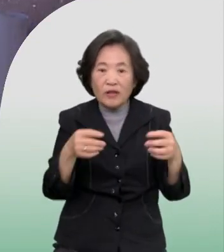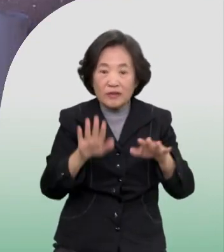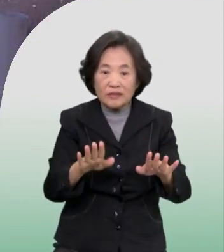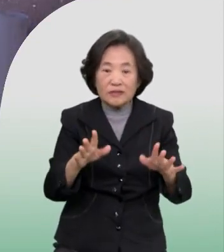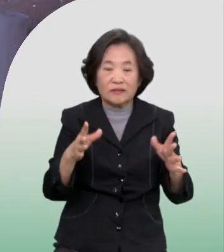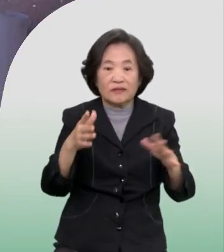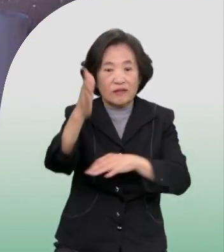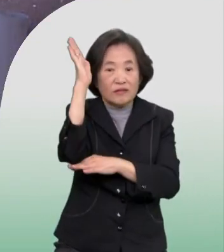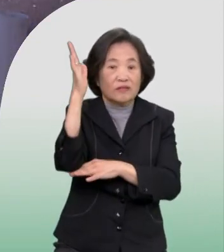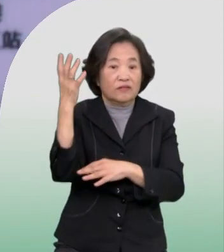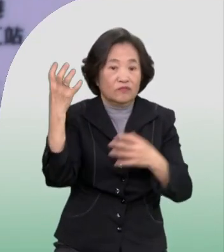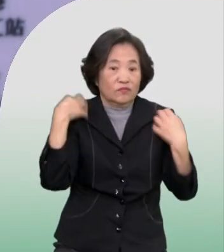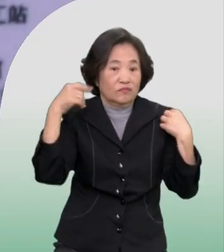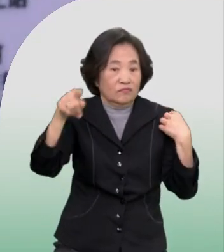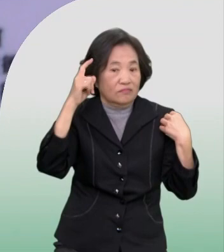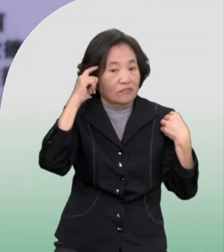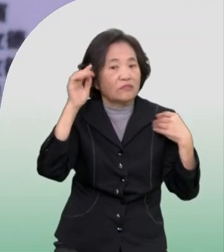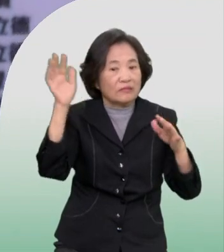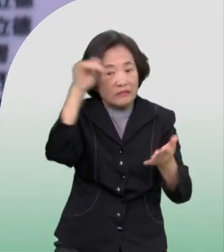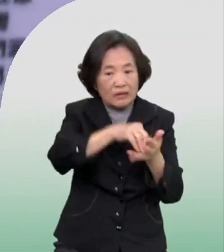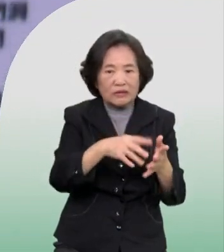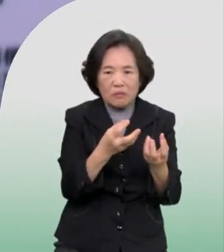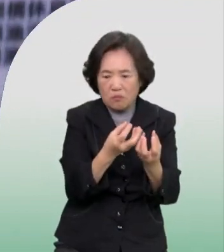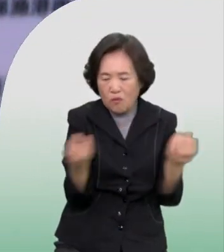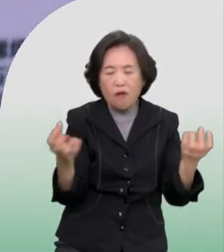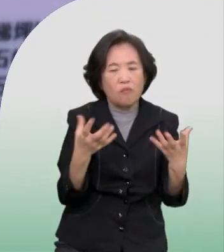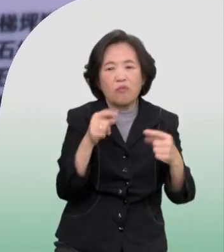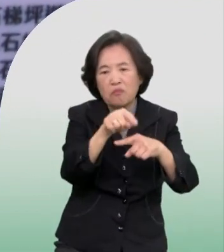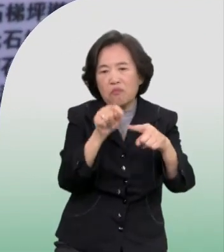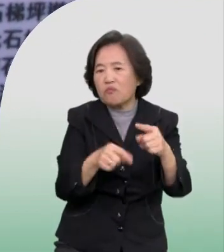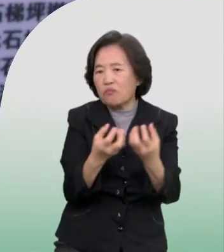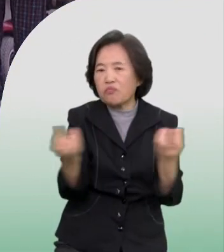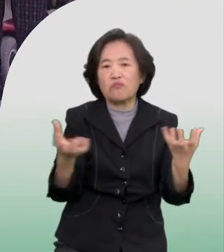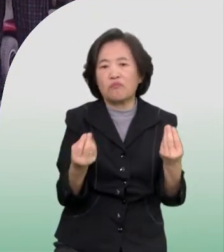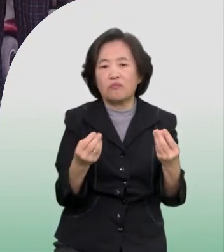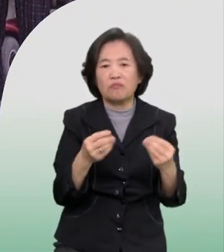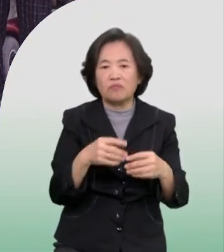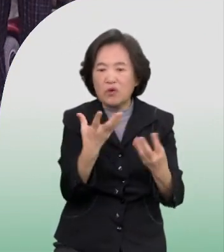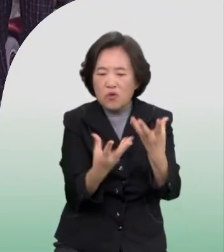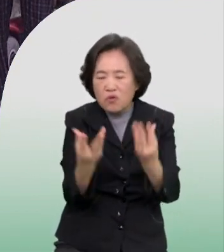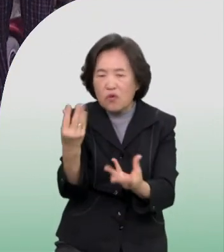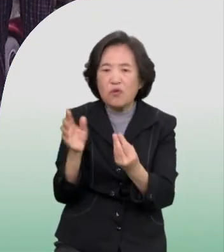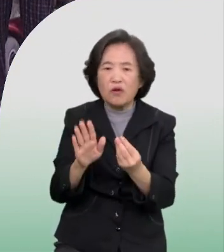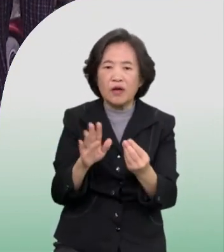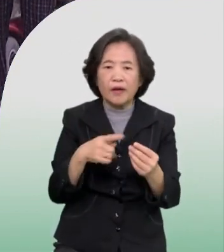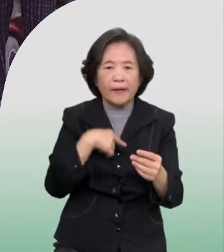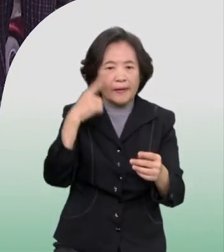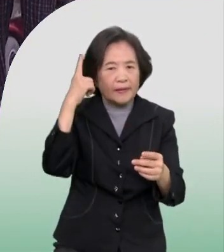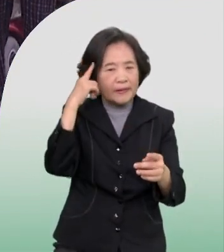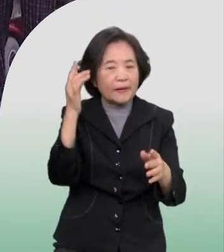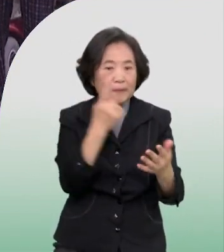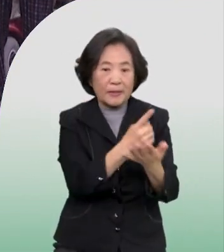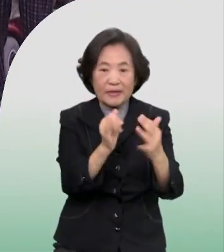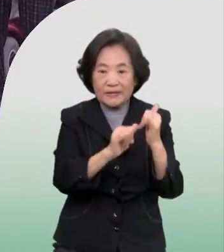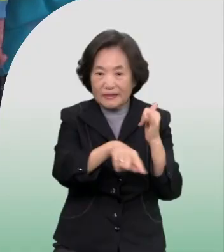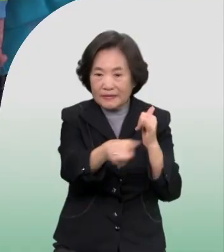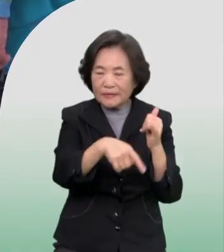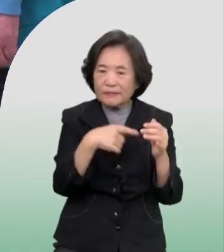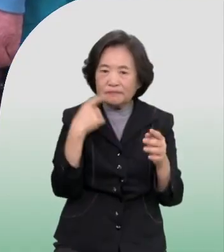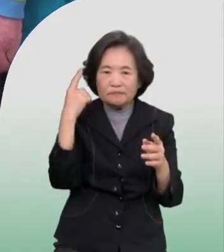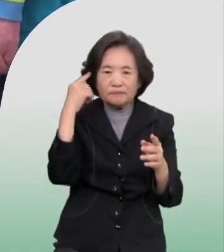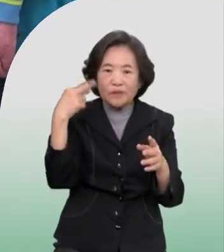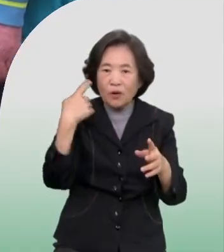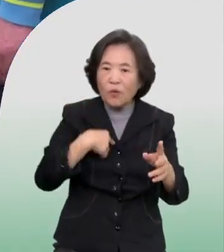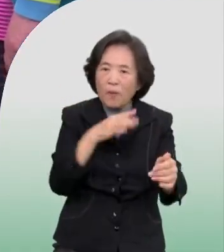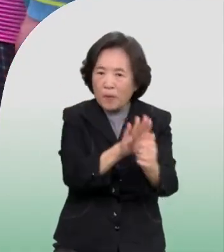的掌政者其实也都没有做好这一件事情，要均衡，所以我认为就是让乡亲能够